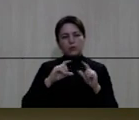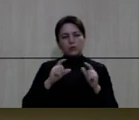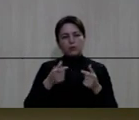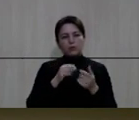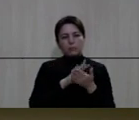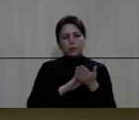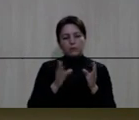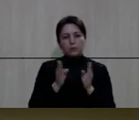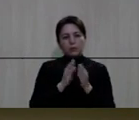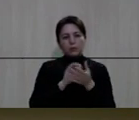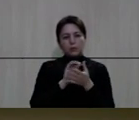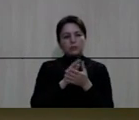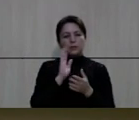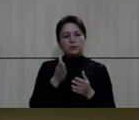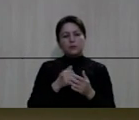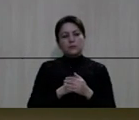bilan tanishamiz.